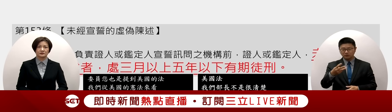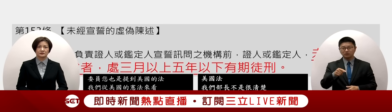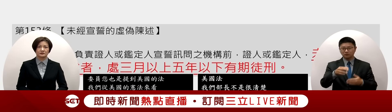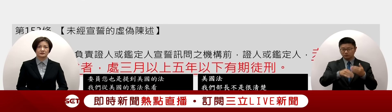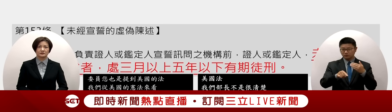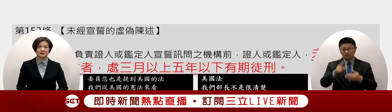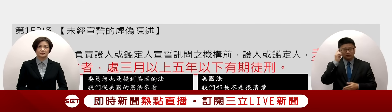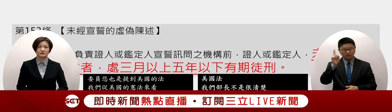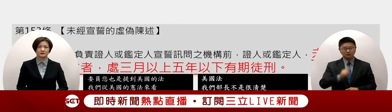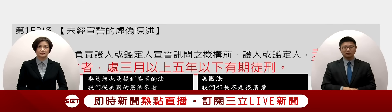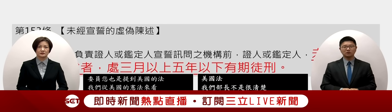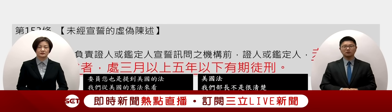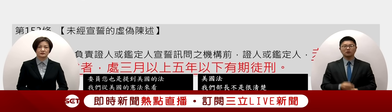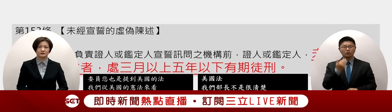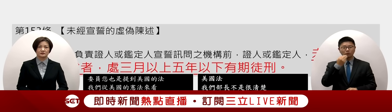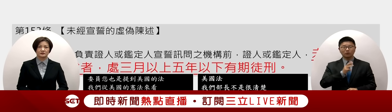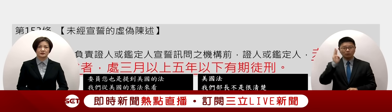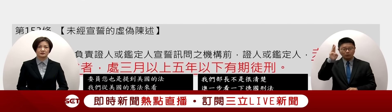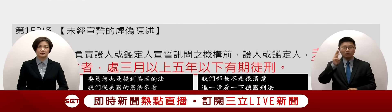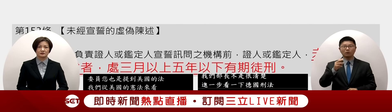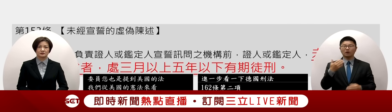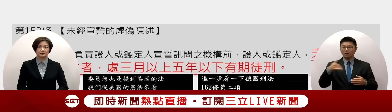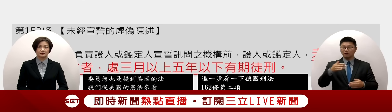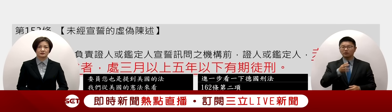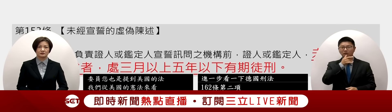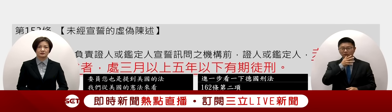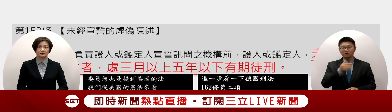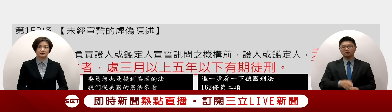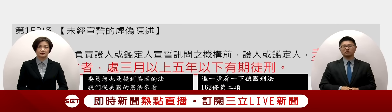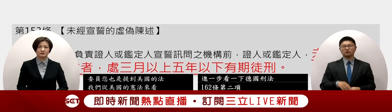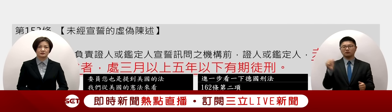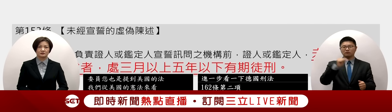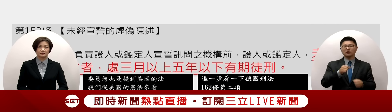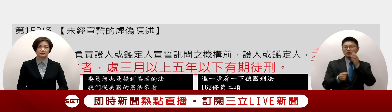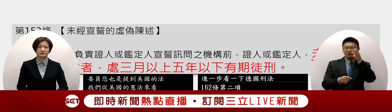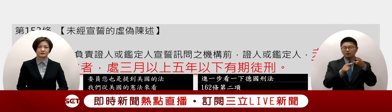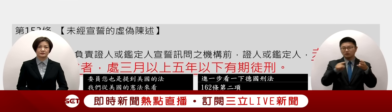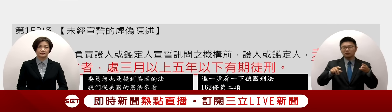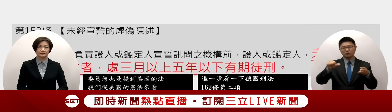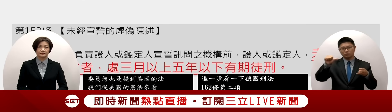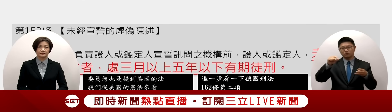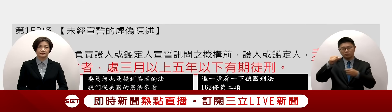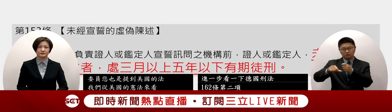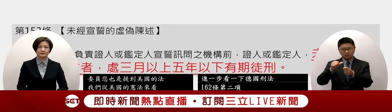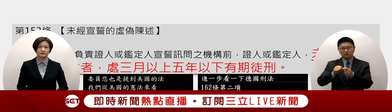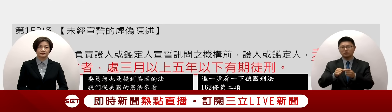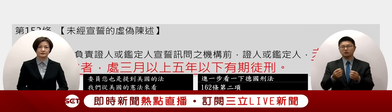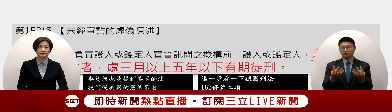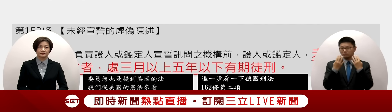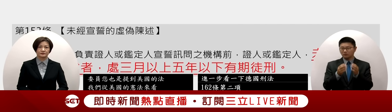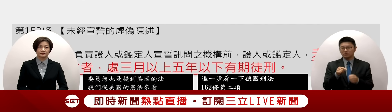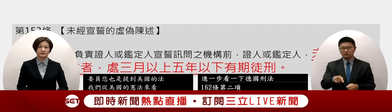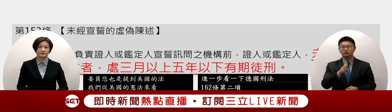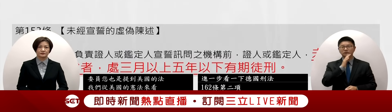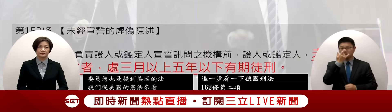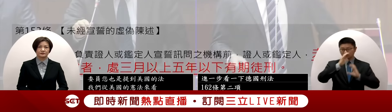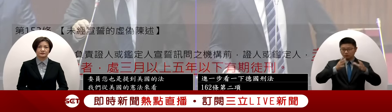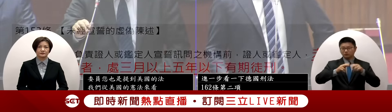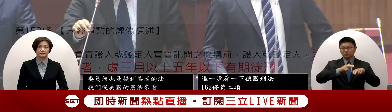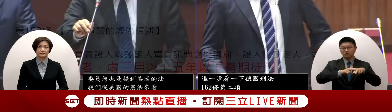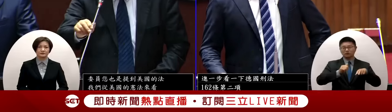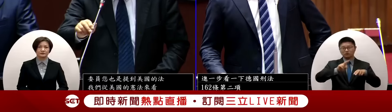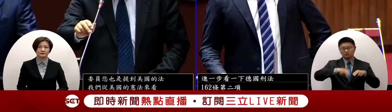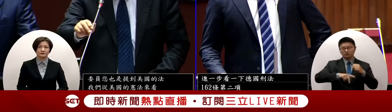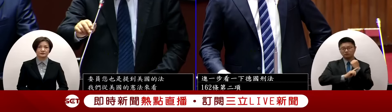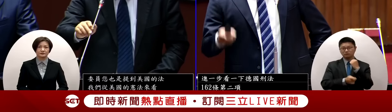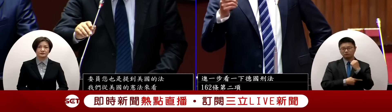么？未经宣示的虚伪陈述，3个月以上5年以下有期徒刑。这个是德国刑法典的规定。来请教一下